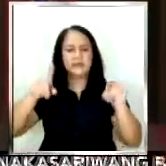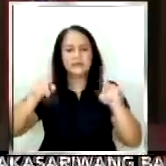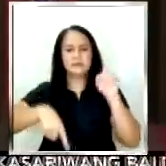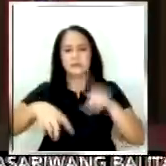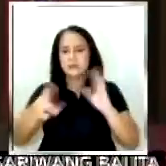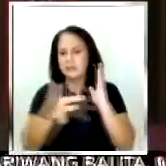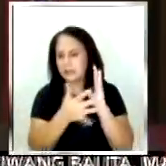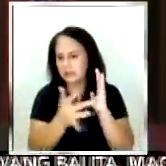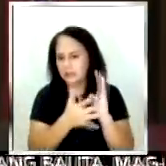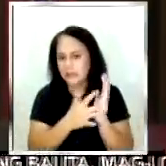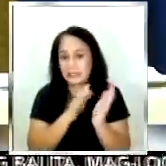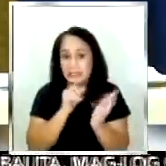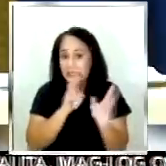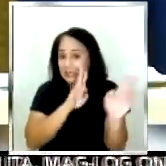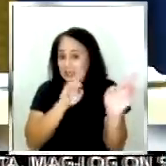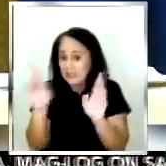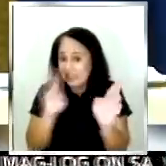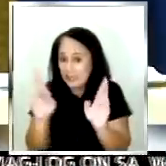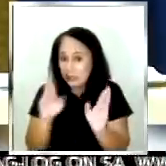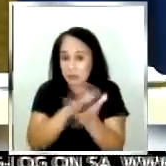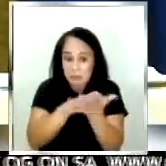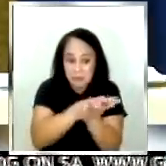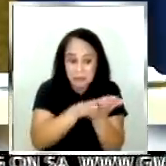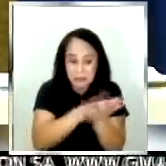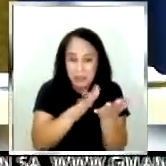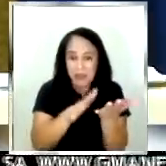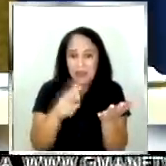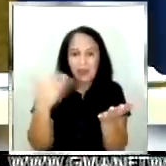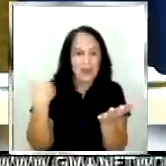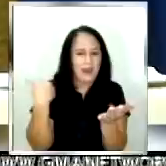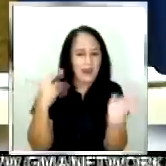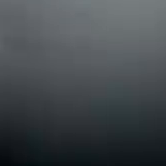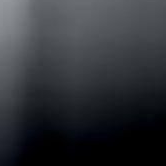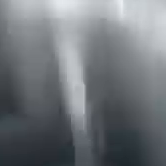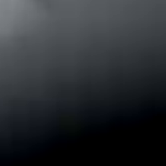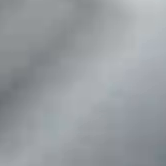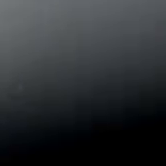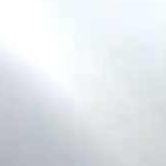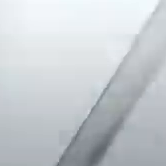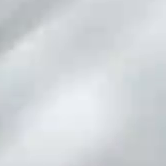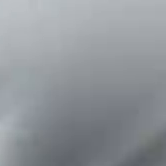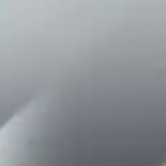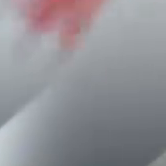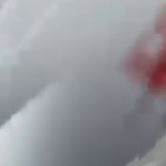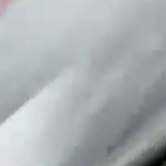tayo ready paghaluhaluin. Dano Tingkong, Nakatutok 24 Oras.